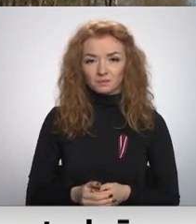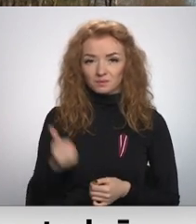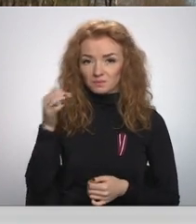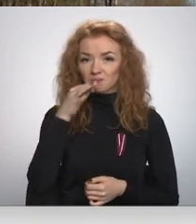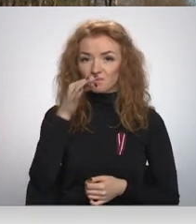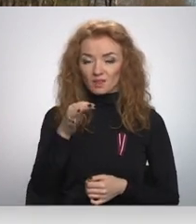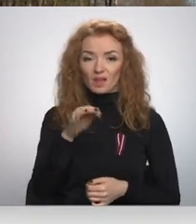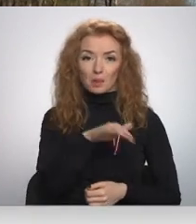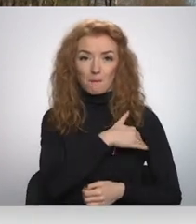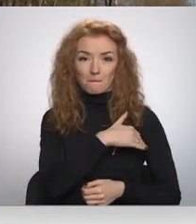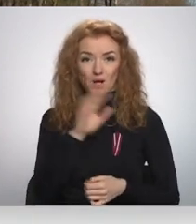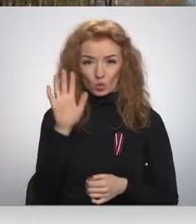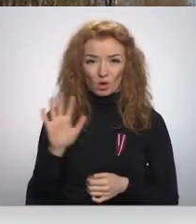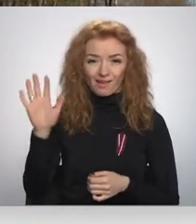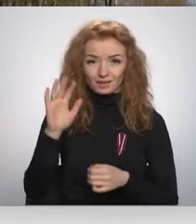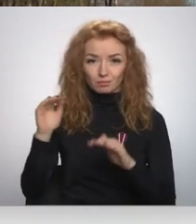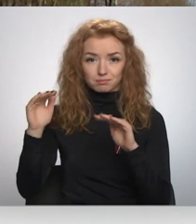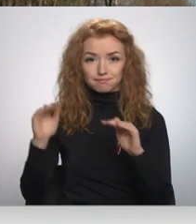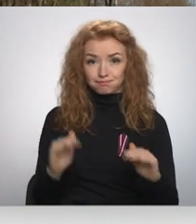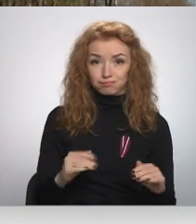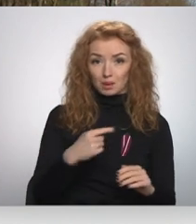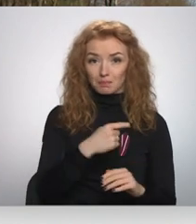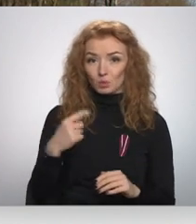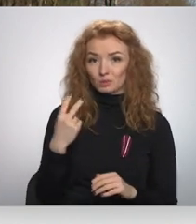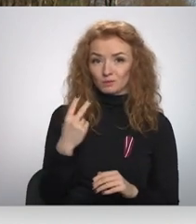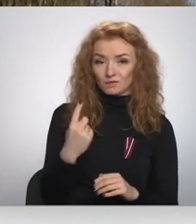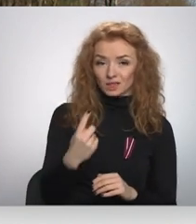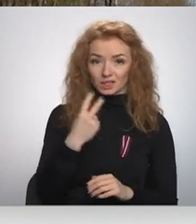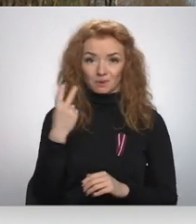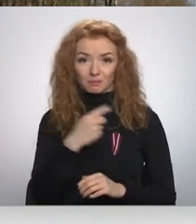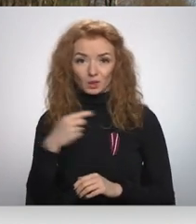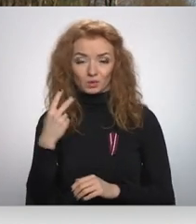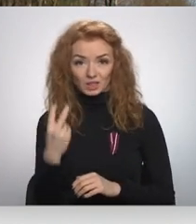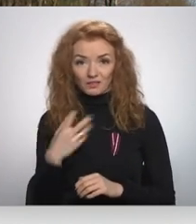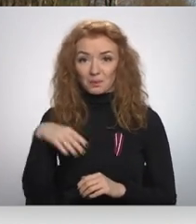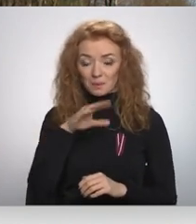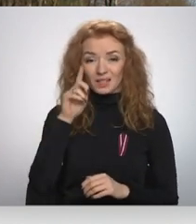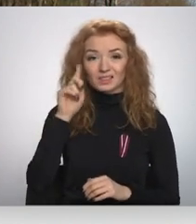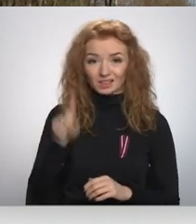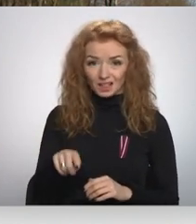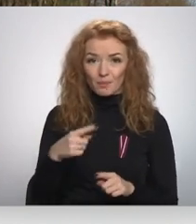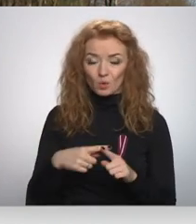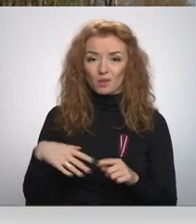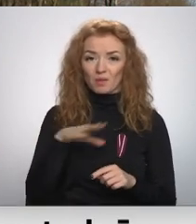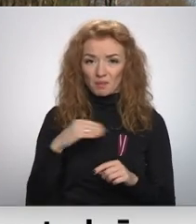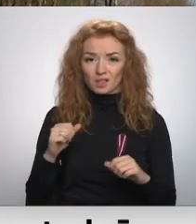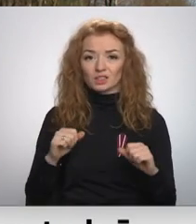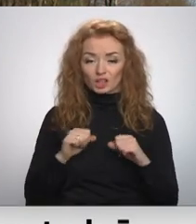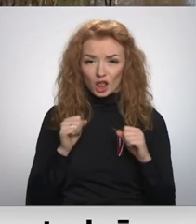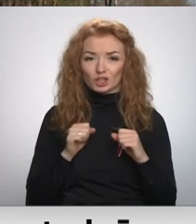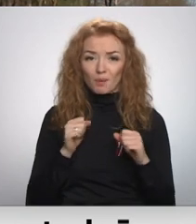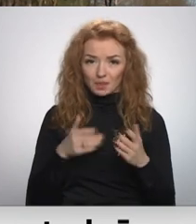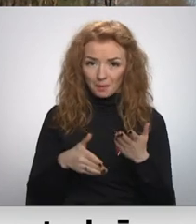Gaisa temperatūra bija nokritusies līdz -1, -2 grādiem. Mēs to zinām, un mēs esam kopā ar tiem cilvēkiem, kas stāv